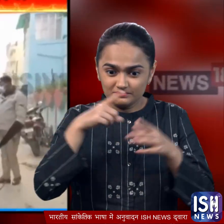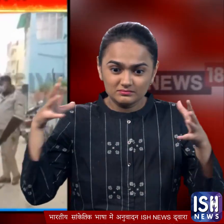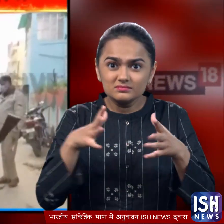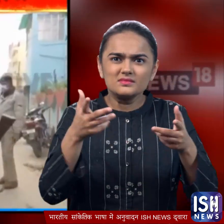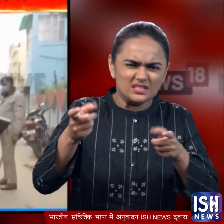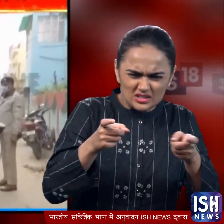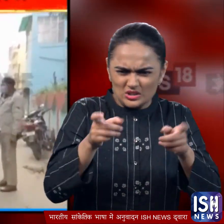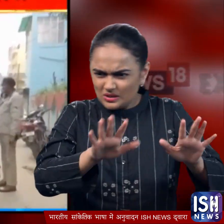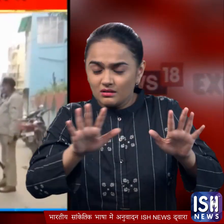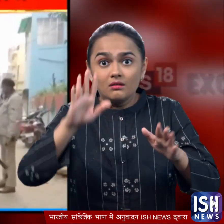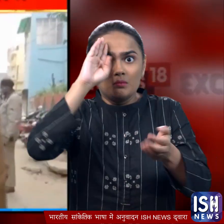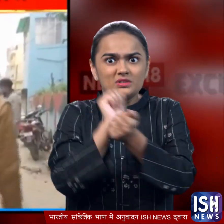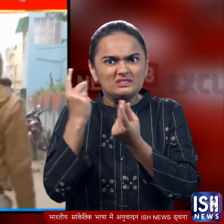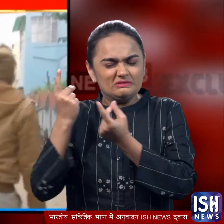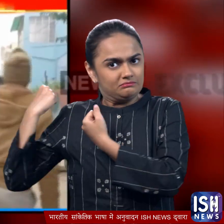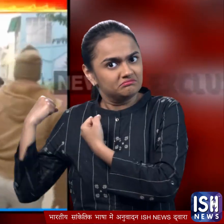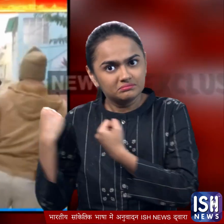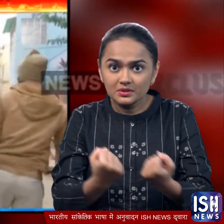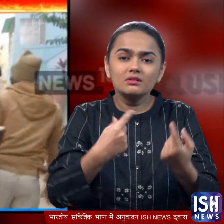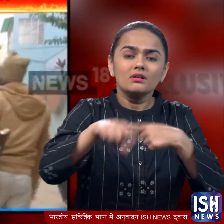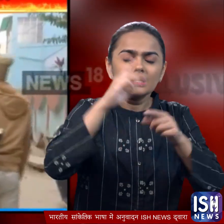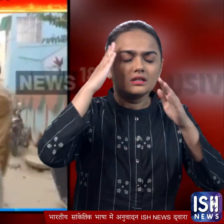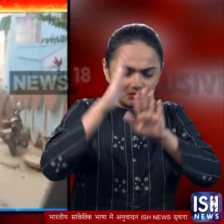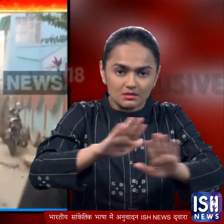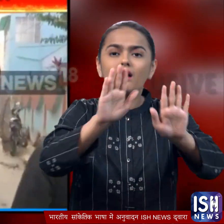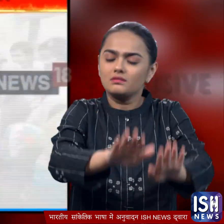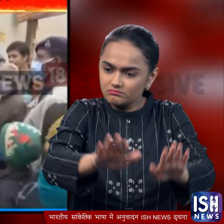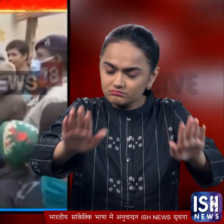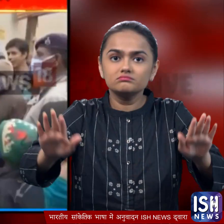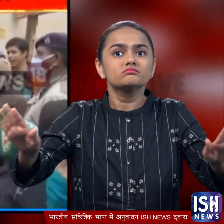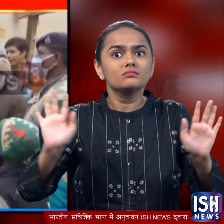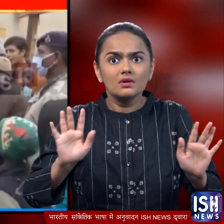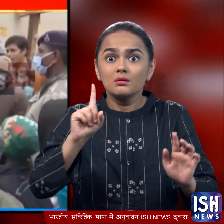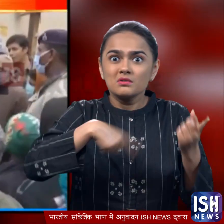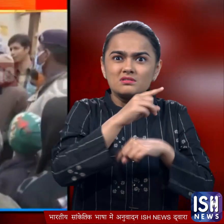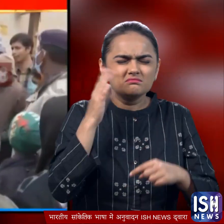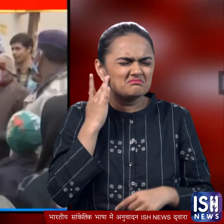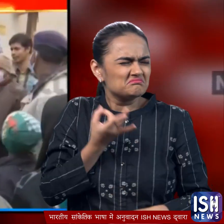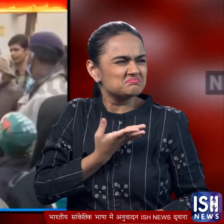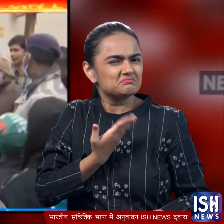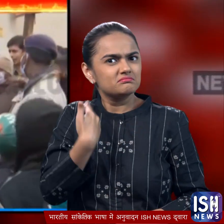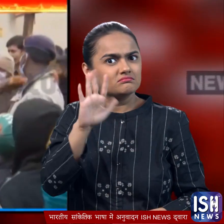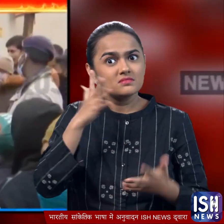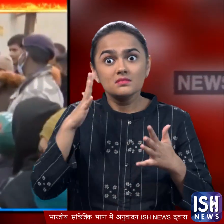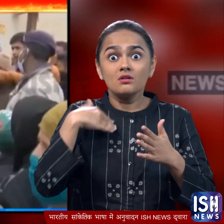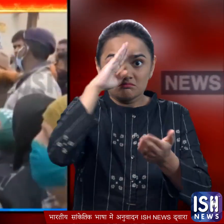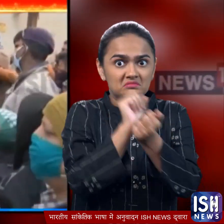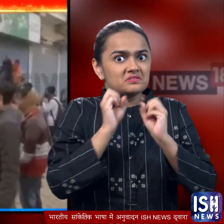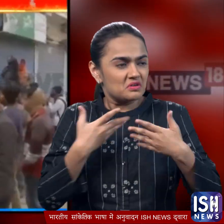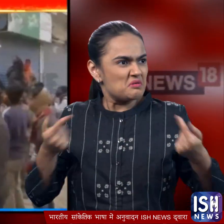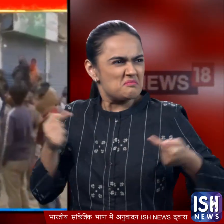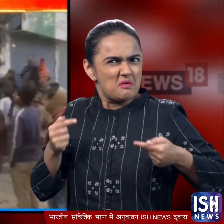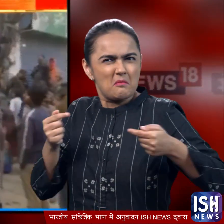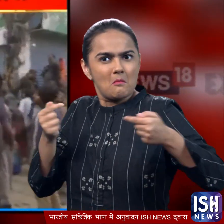भीड़ को काबू में करने के लिए वहां पुलिस भी पहुंची और उसने लोगों को शांत कराने की कोशिश की, लेकिन लोगों ने उनकी एक न सुनी और वो पुलिस से बहस करने